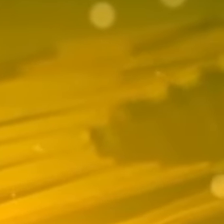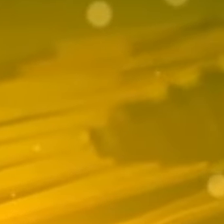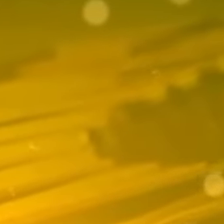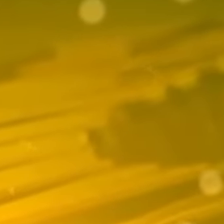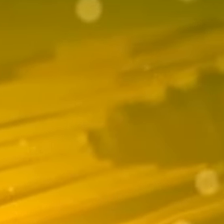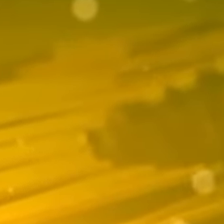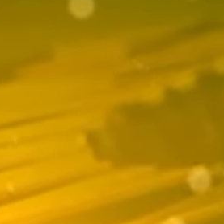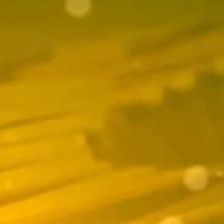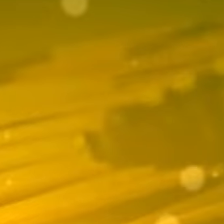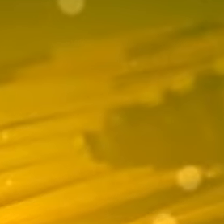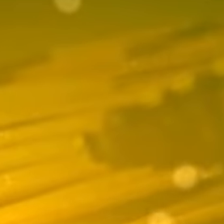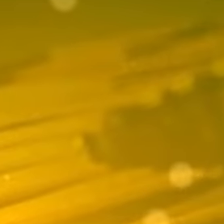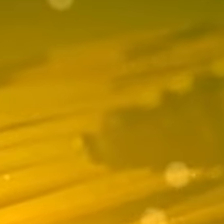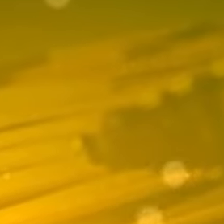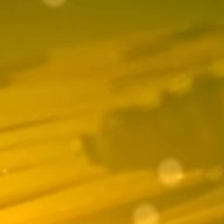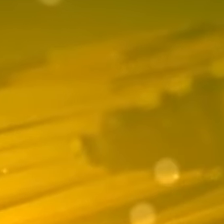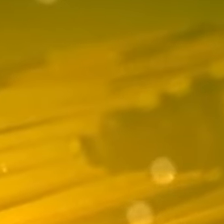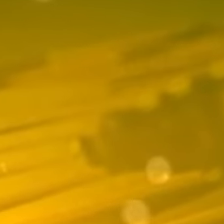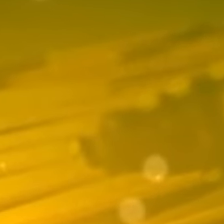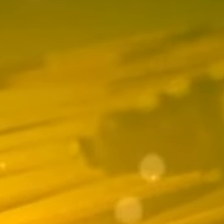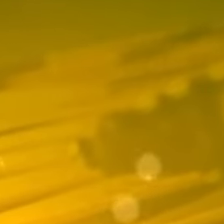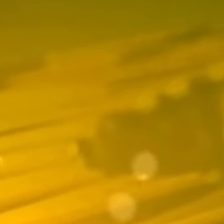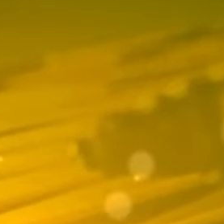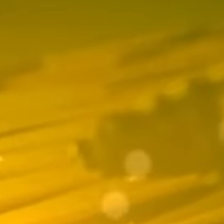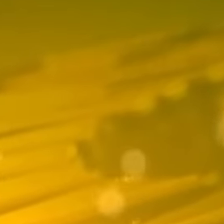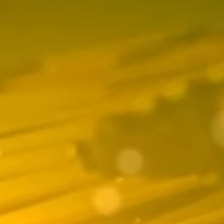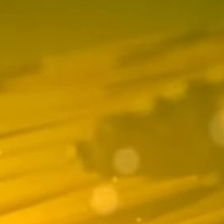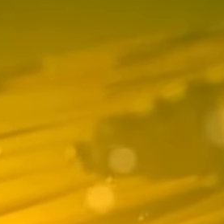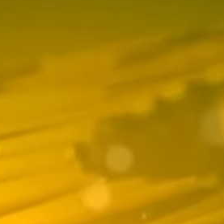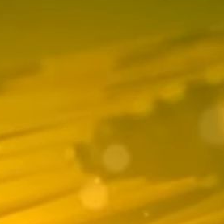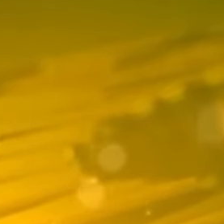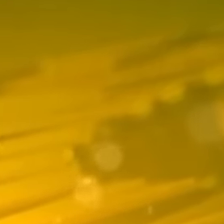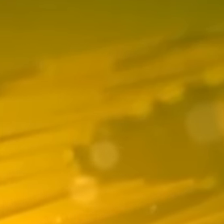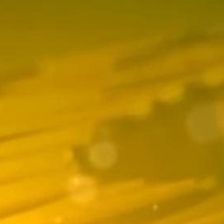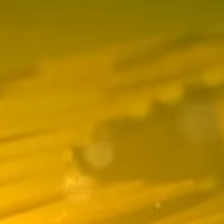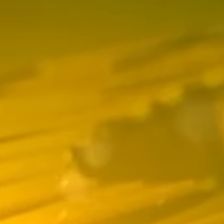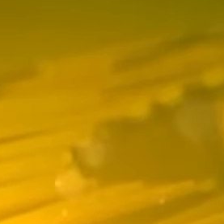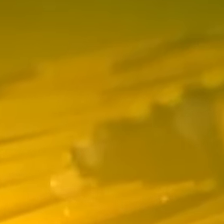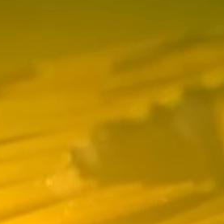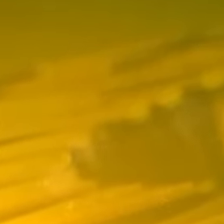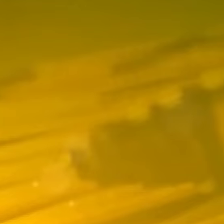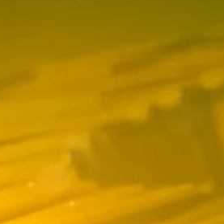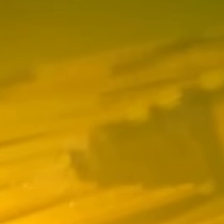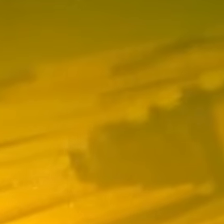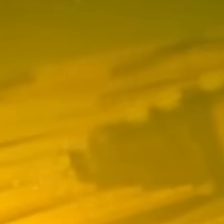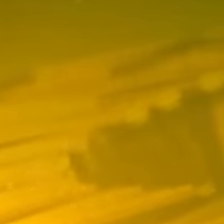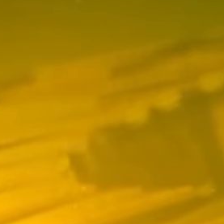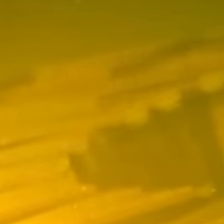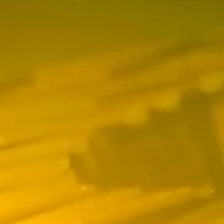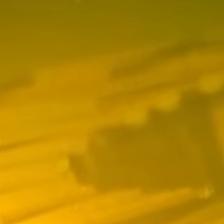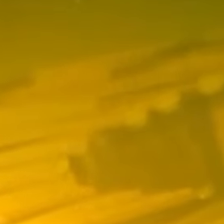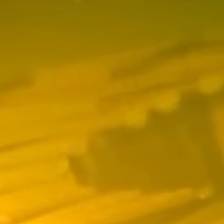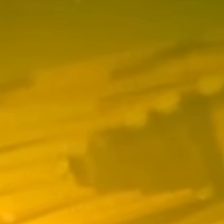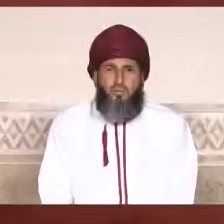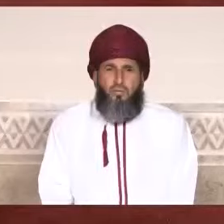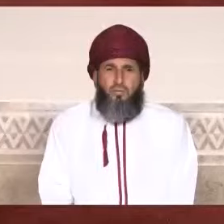شخص لم يحظى بفرصة للتعليم ولم يتعلم حتى فاتحة الكتاب وظل يصلي سنين على